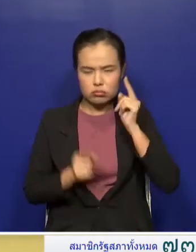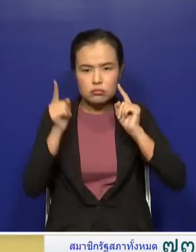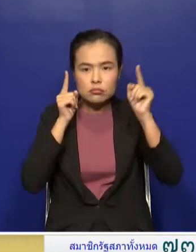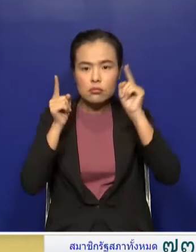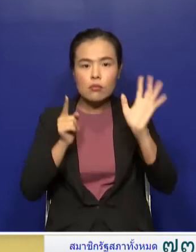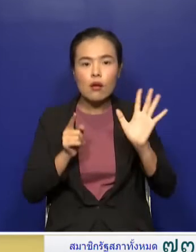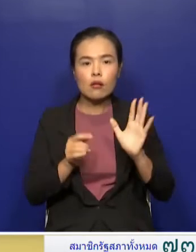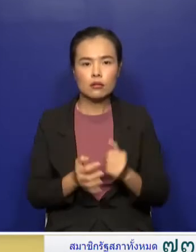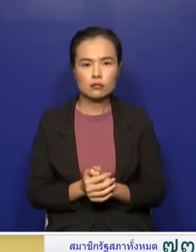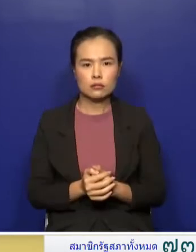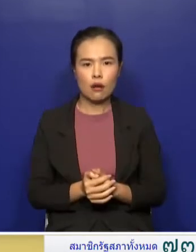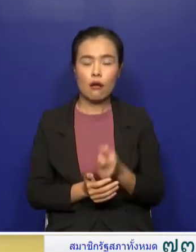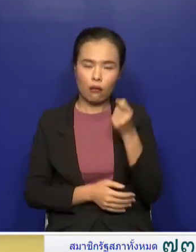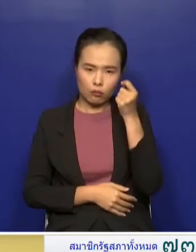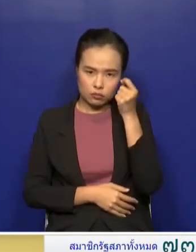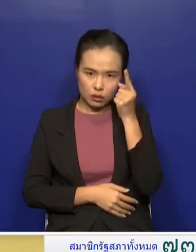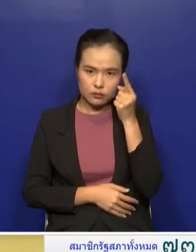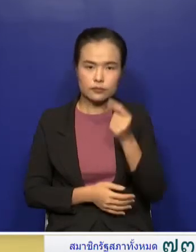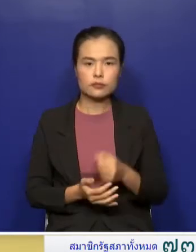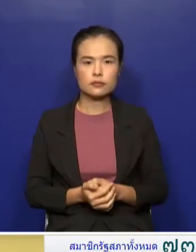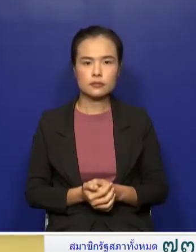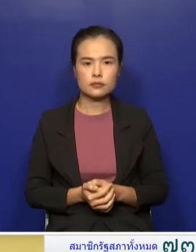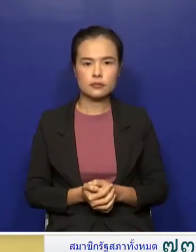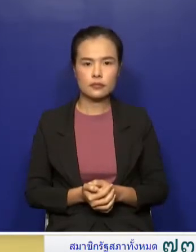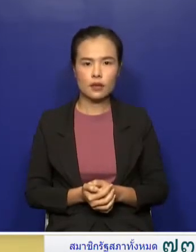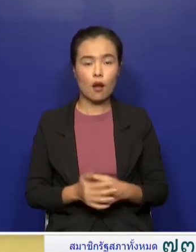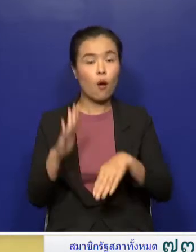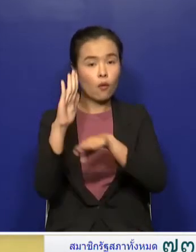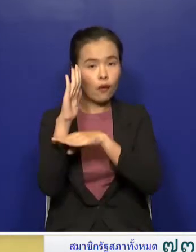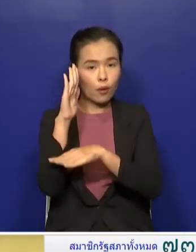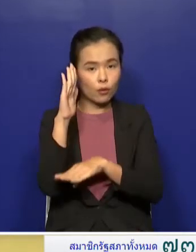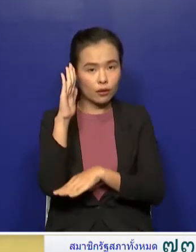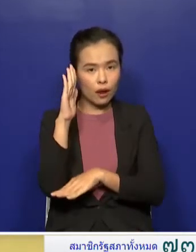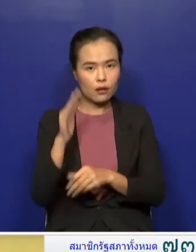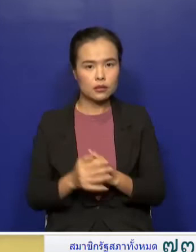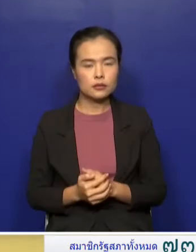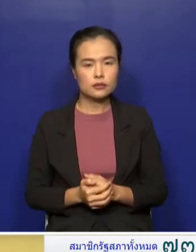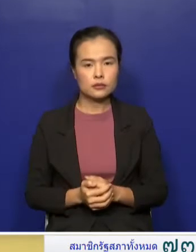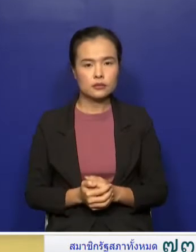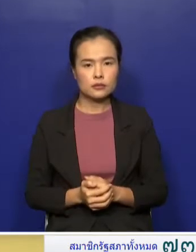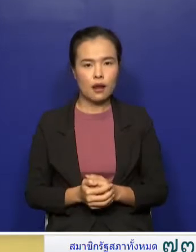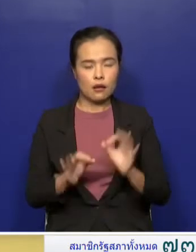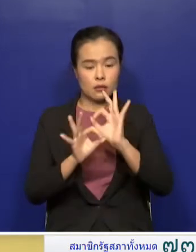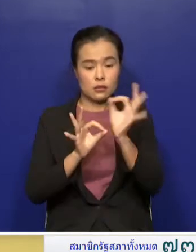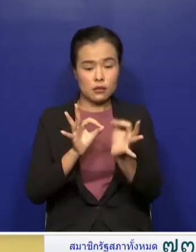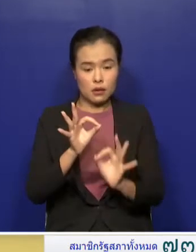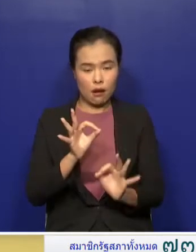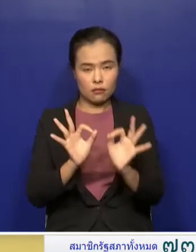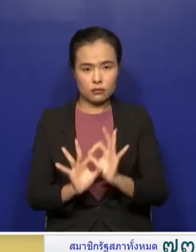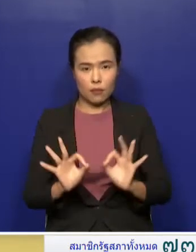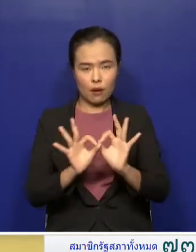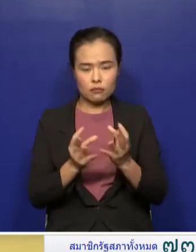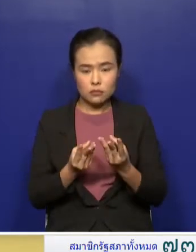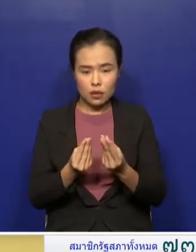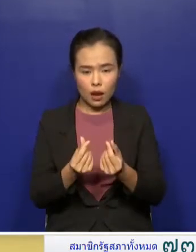วิตกนี่เห็นใจอันนี้คือในแง่ของกระบวนการเต็มที่นี่ไงของเนื้อหาสาระสาระนี้